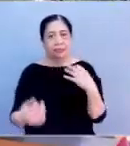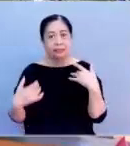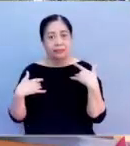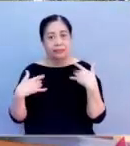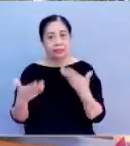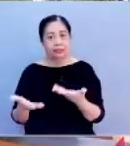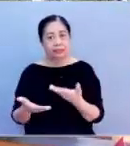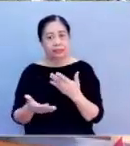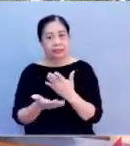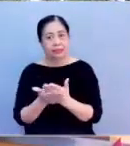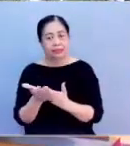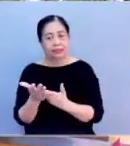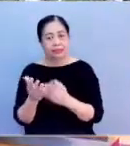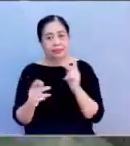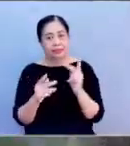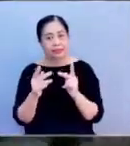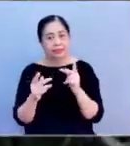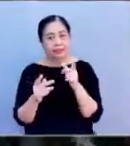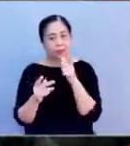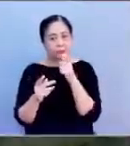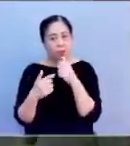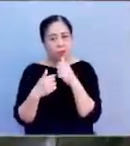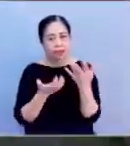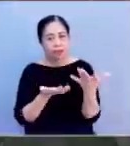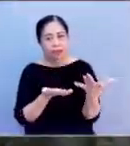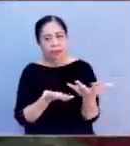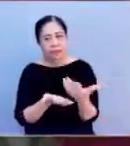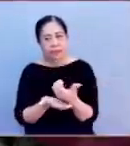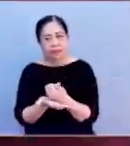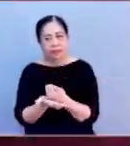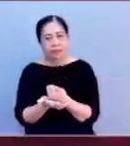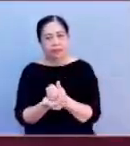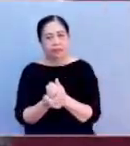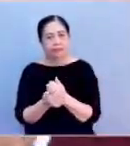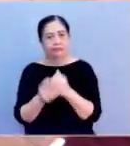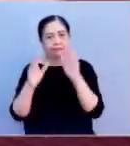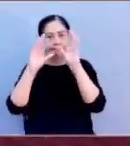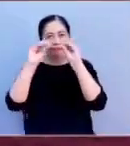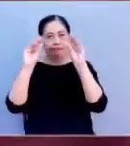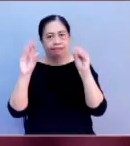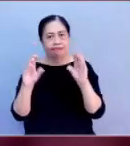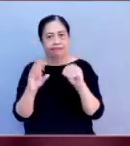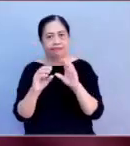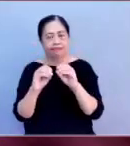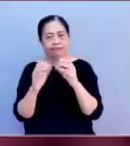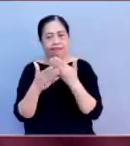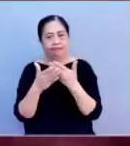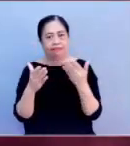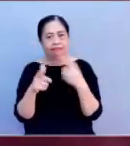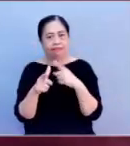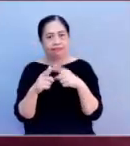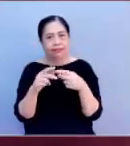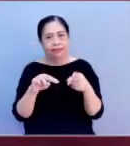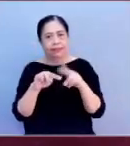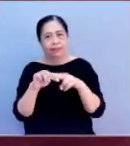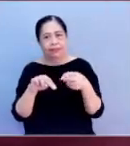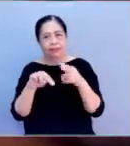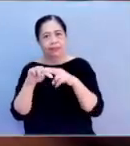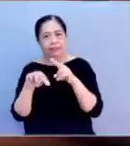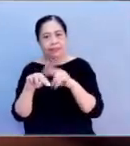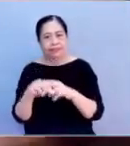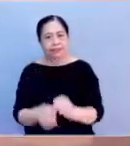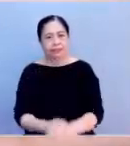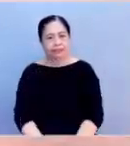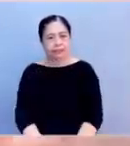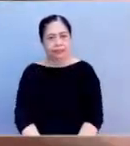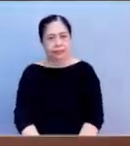ba, meron mga tao na nagkokolekta sila ng parang mga Christmas ornaments. Oh. Oh. Tapos nagdadagdag per year. Mm. Ganon. Pwede